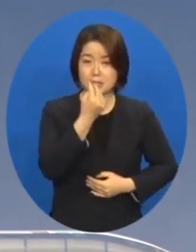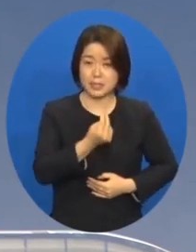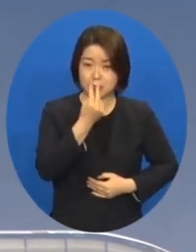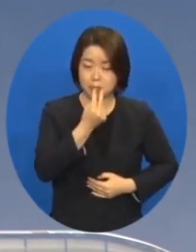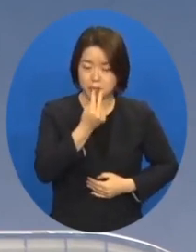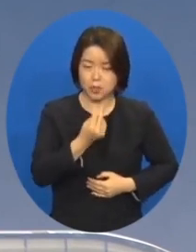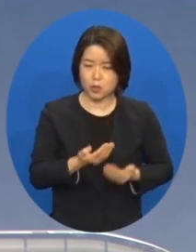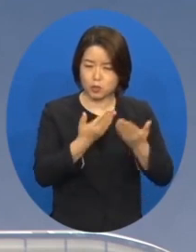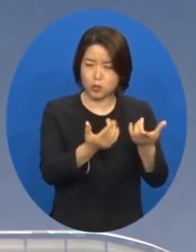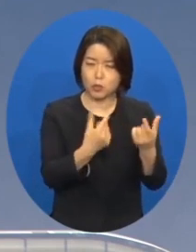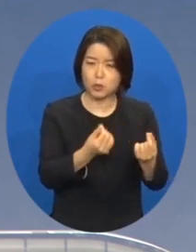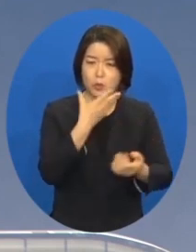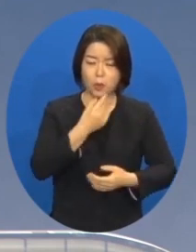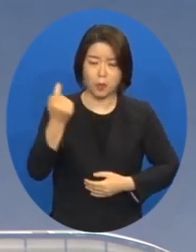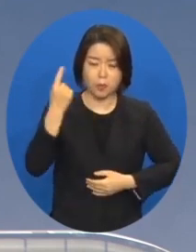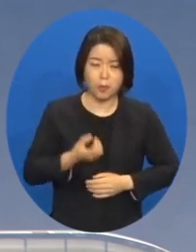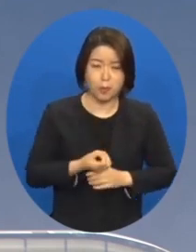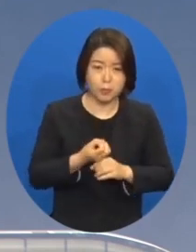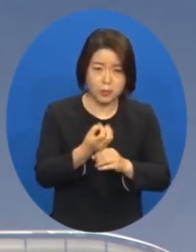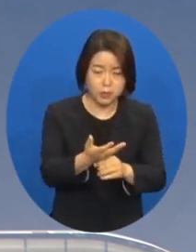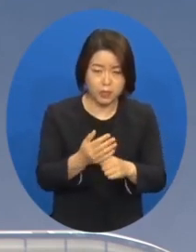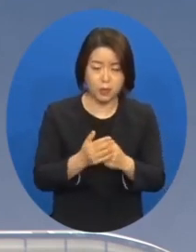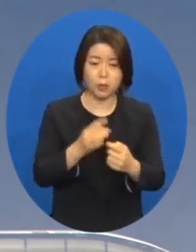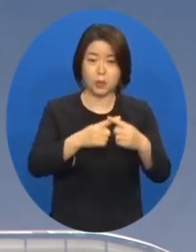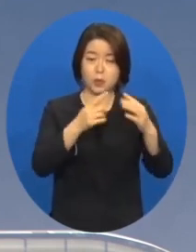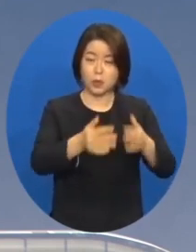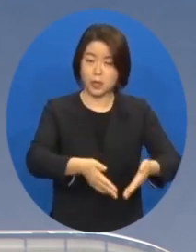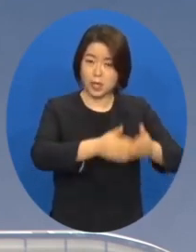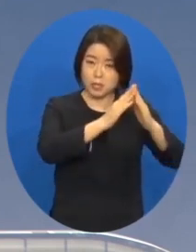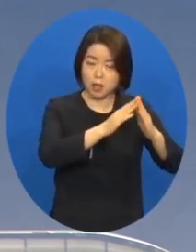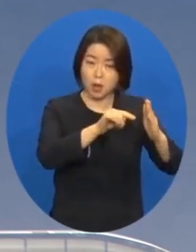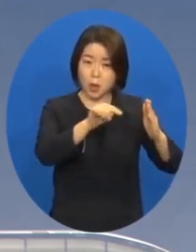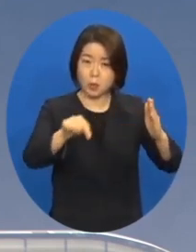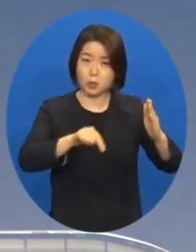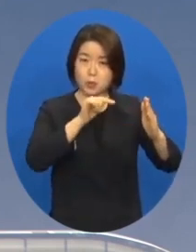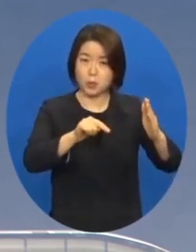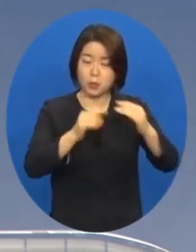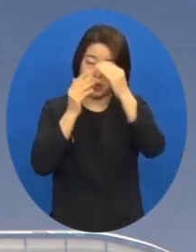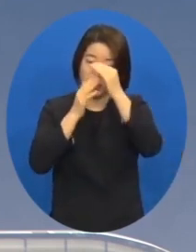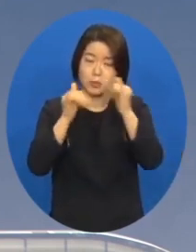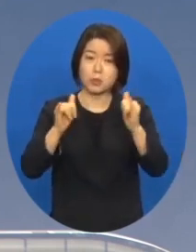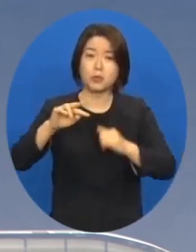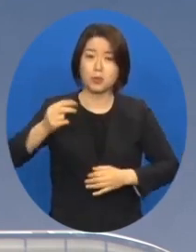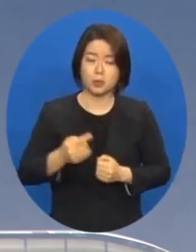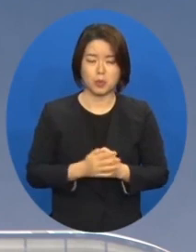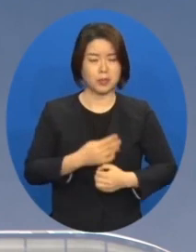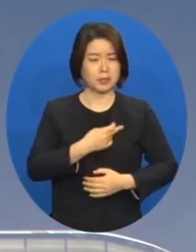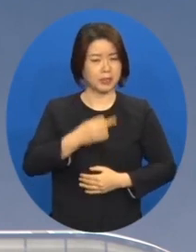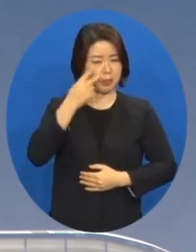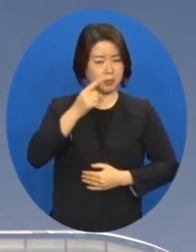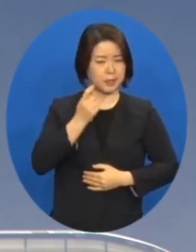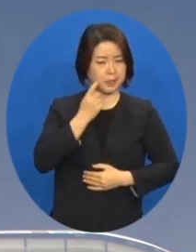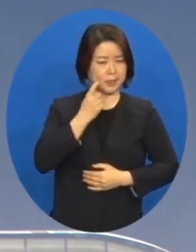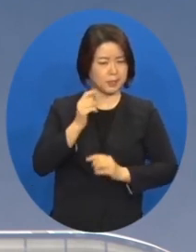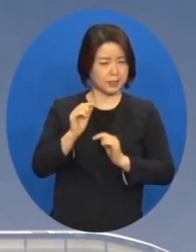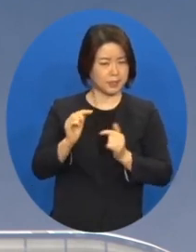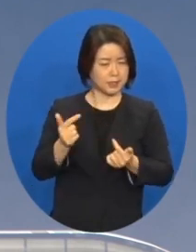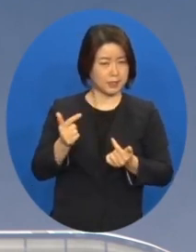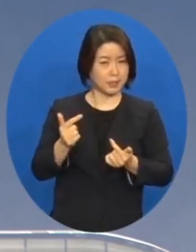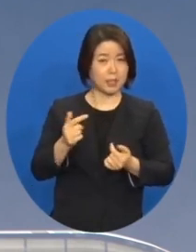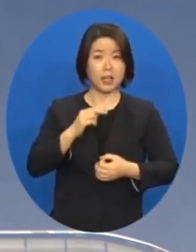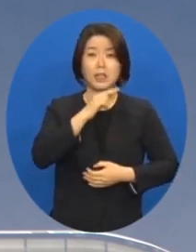전하고 그렇게 교회를 세웠는 그 고린도 교회 교인들조차도 사도 바울이 혹시 가짜 아닌가